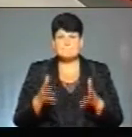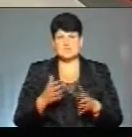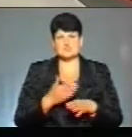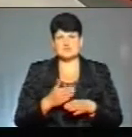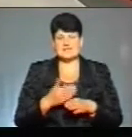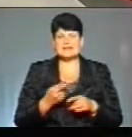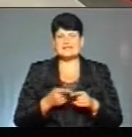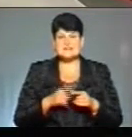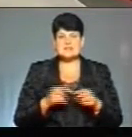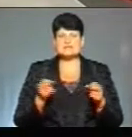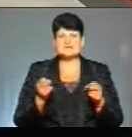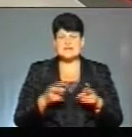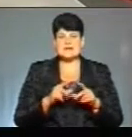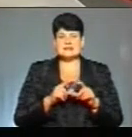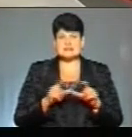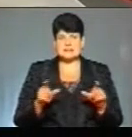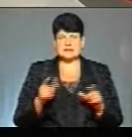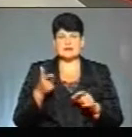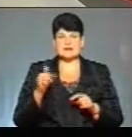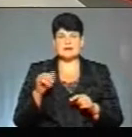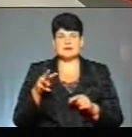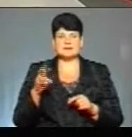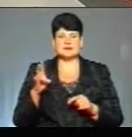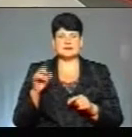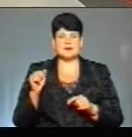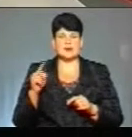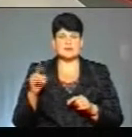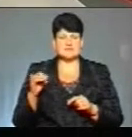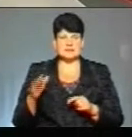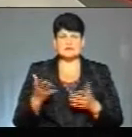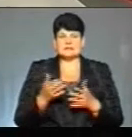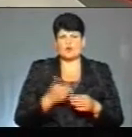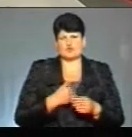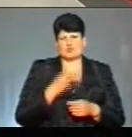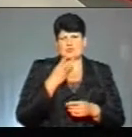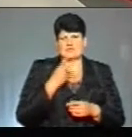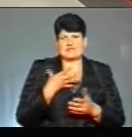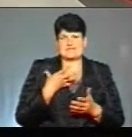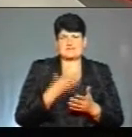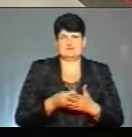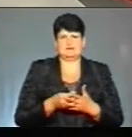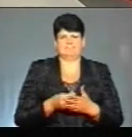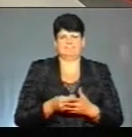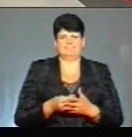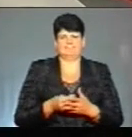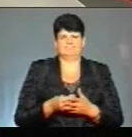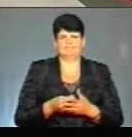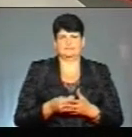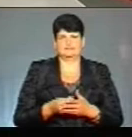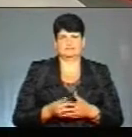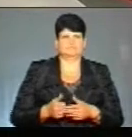– це спеціалізованих закладів, це як гімназії, які десь хочуть показати свій статус, хочуть показати